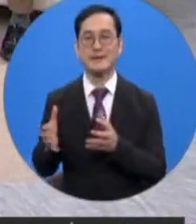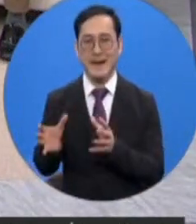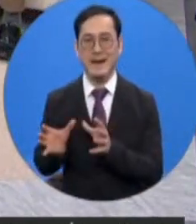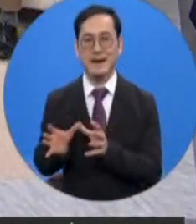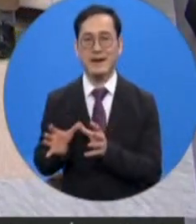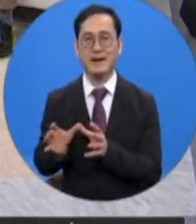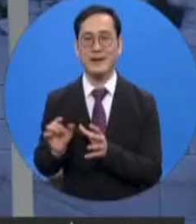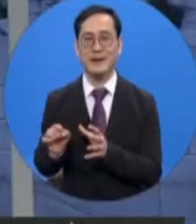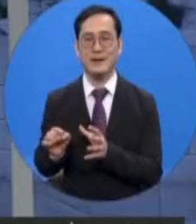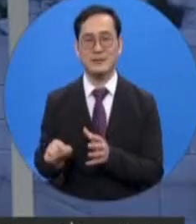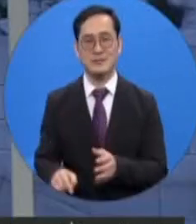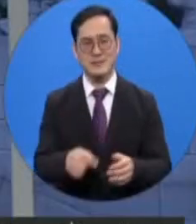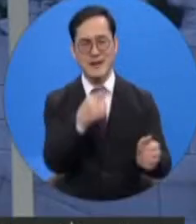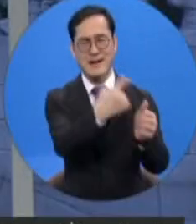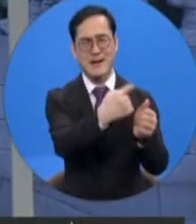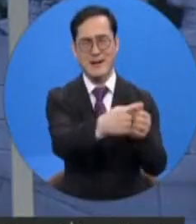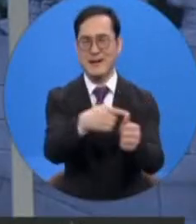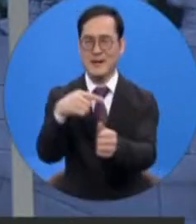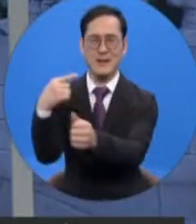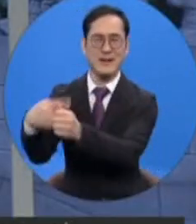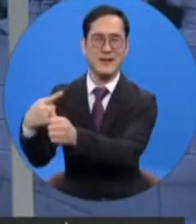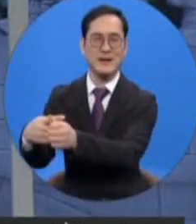강한 비판의 성명을 냈는데,